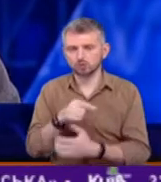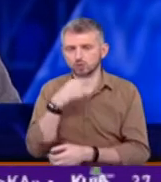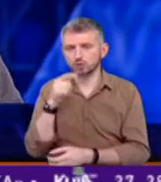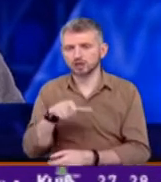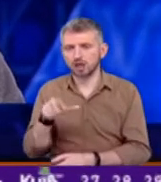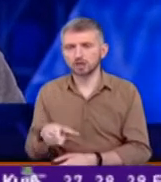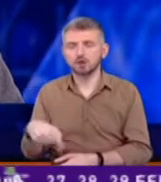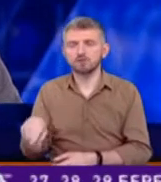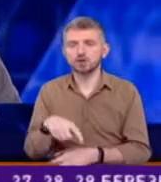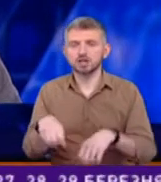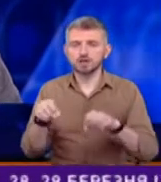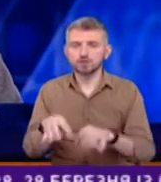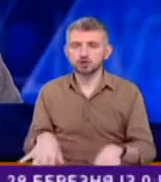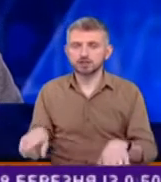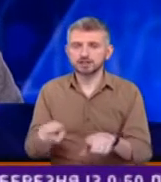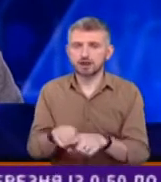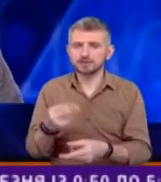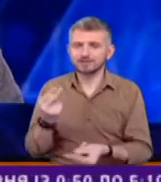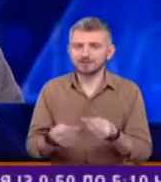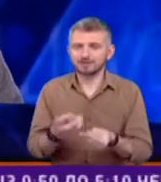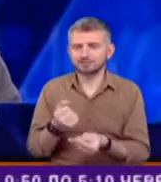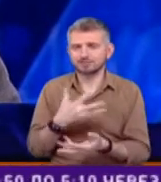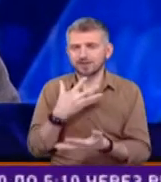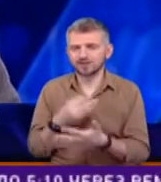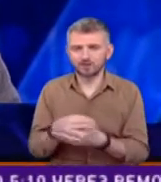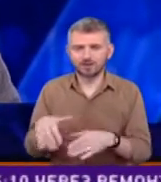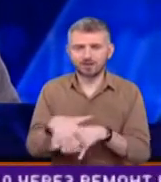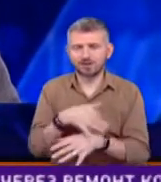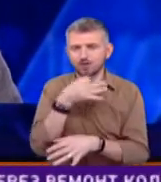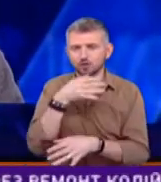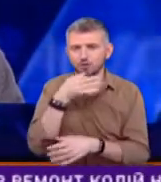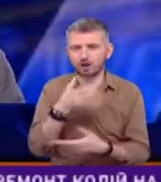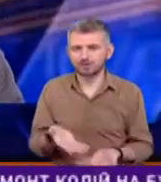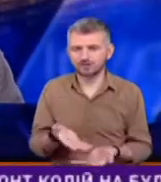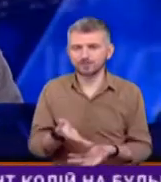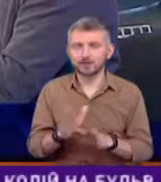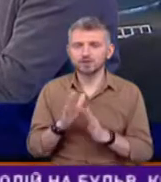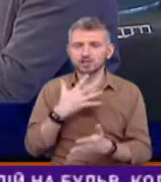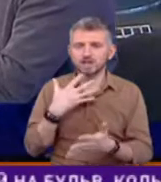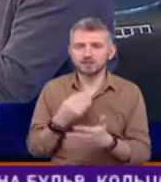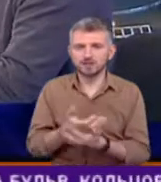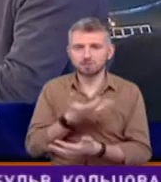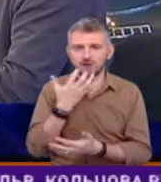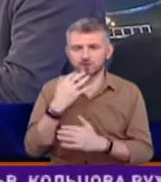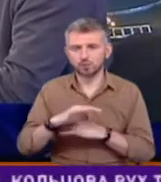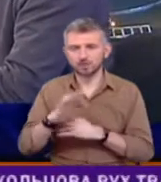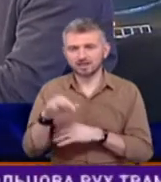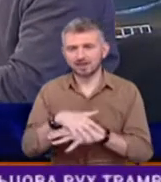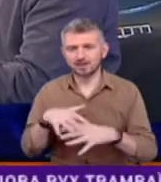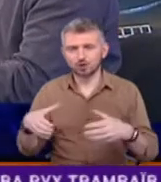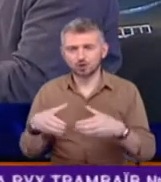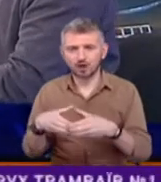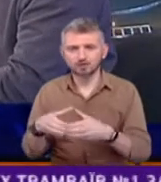росіянами. Вони вирішили таким чином зіграти на свій електорат, виключно на свій такий південно-східний електорат,